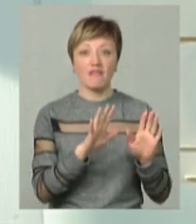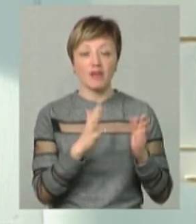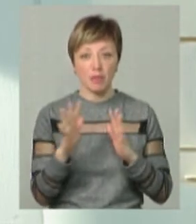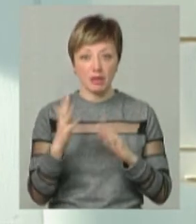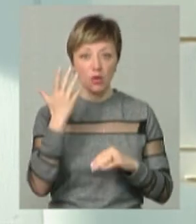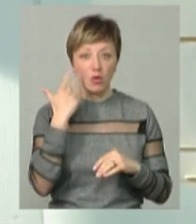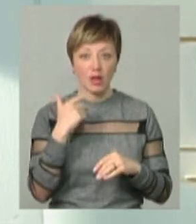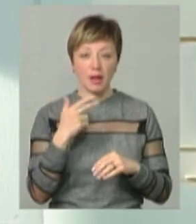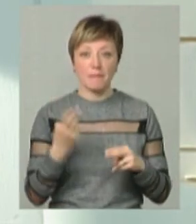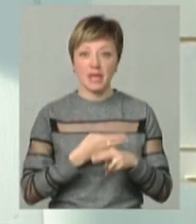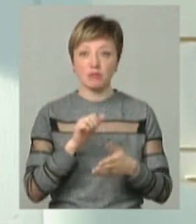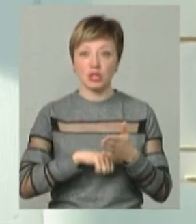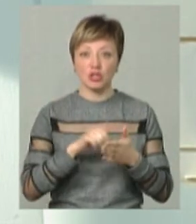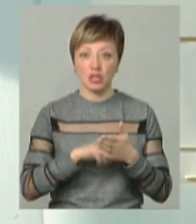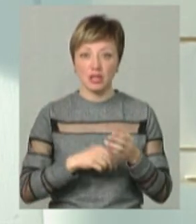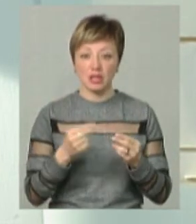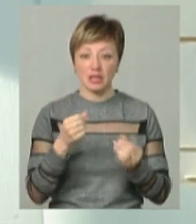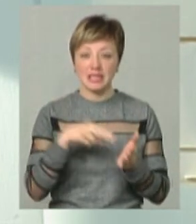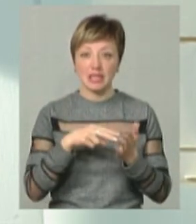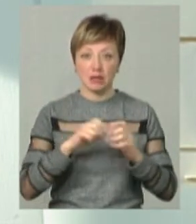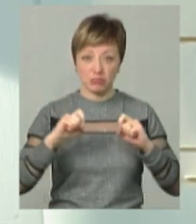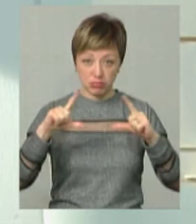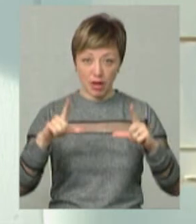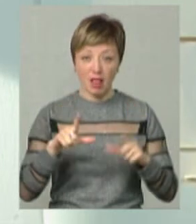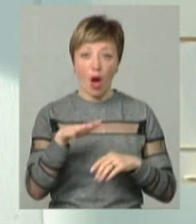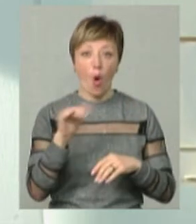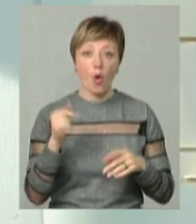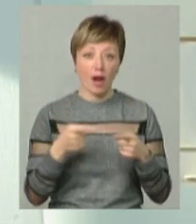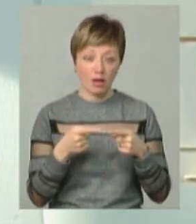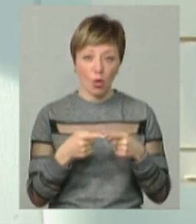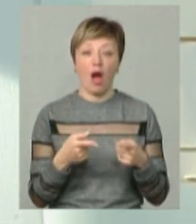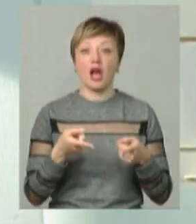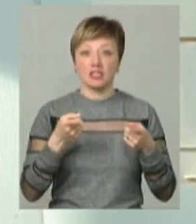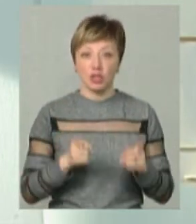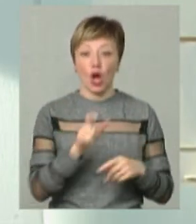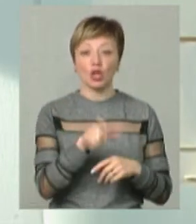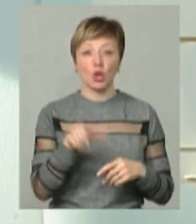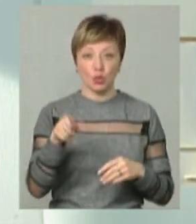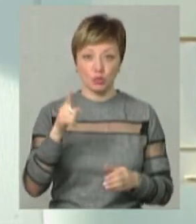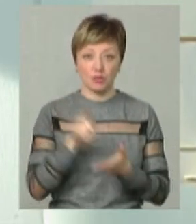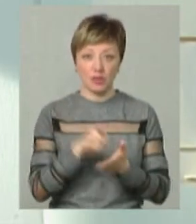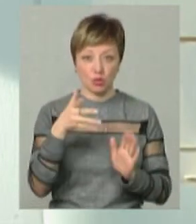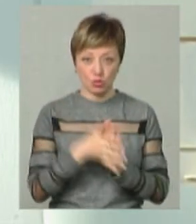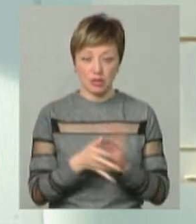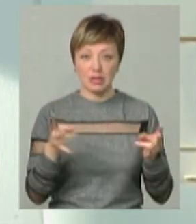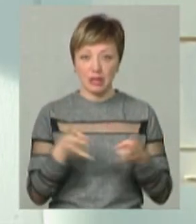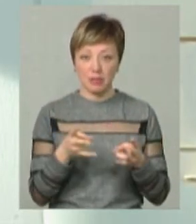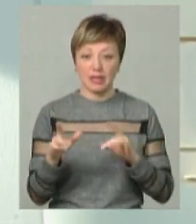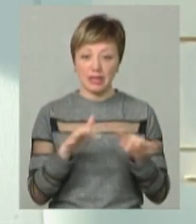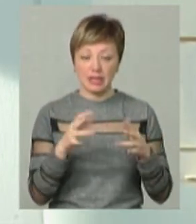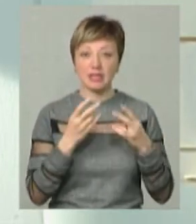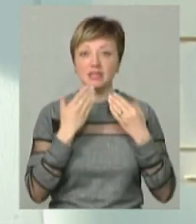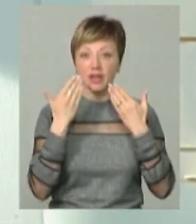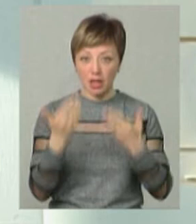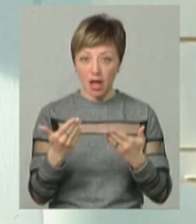коли необґрунтовано піднімаються ціни на оренду житла, то звичайно, що люди повинні розуміти, що треба діяти і треба